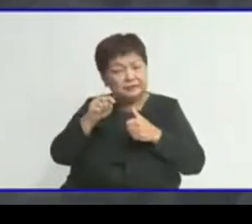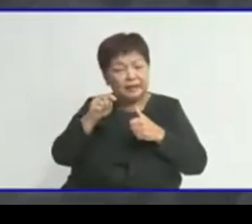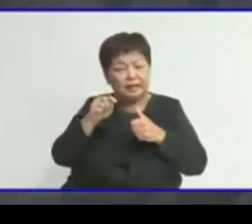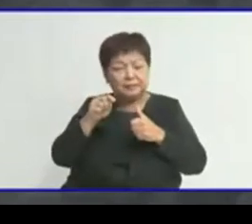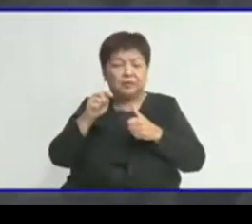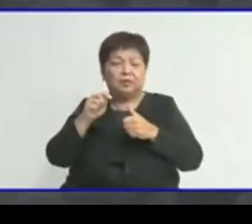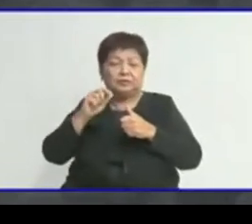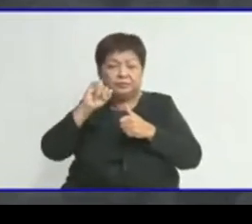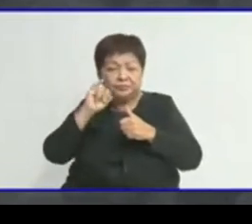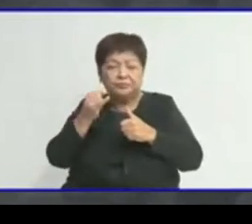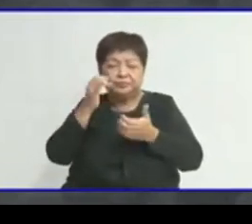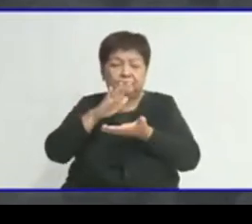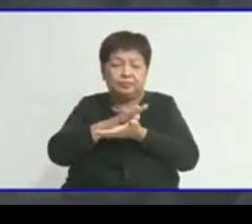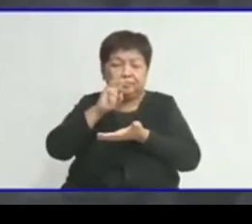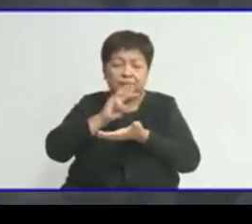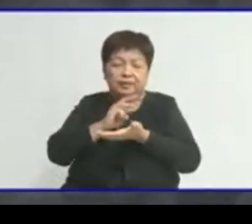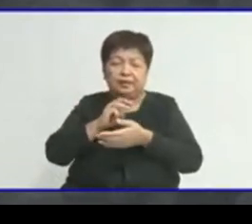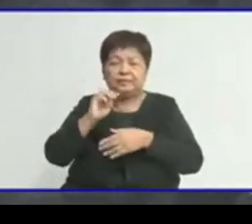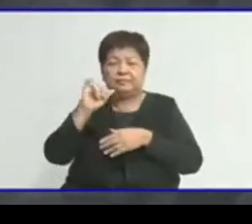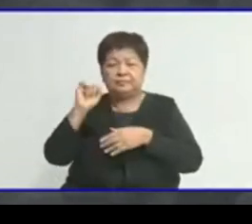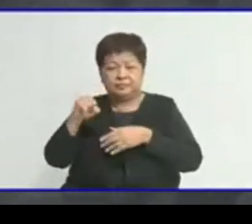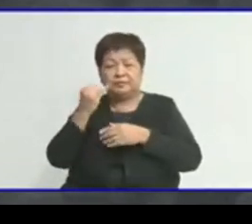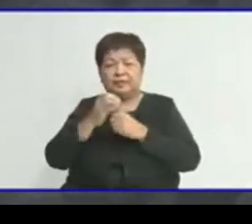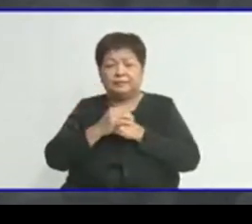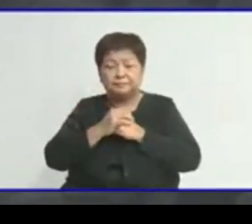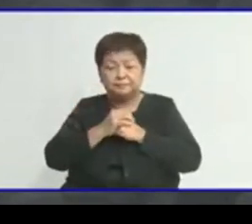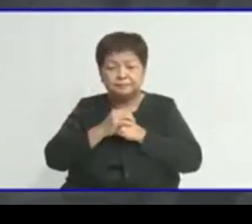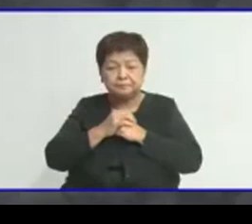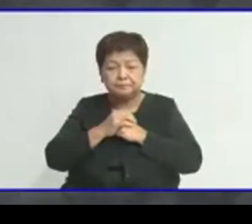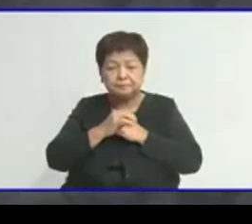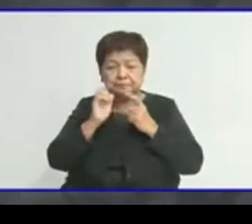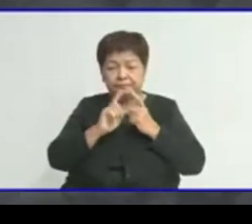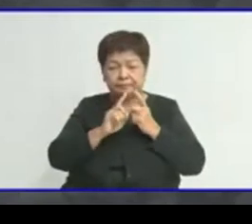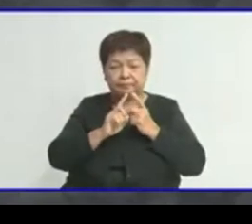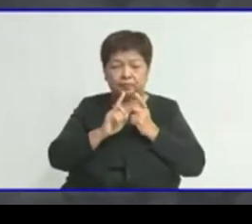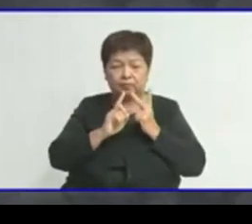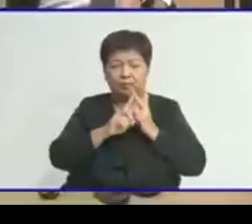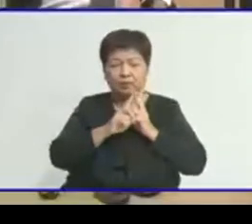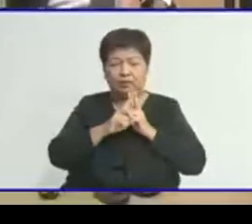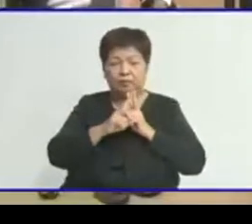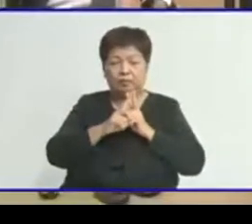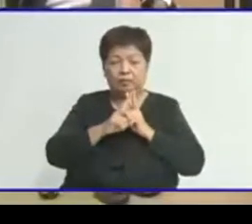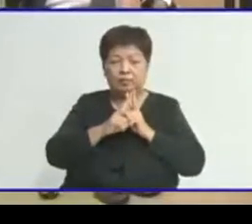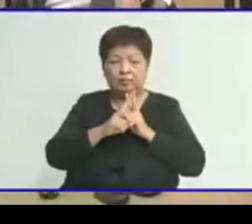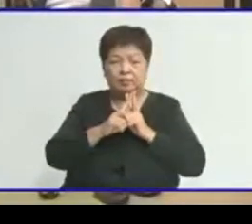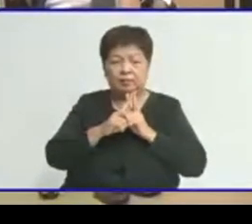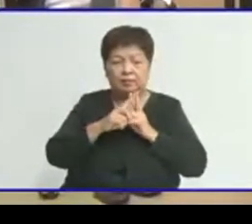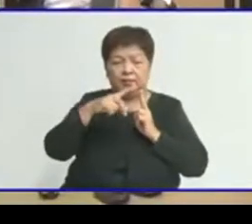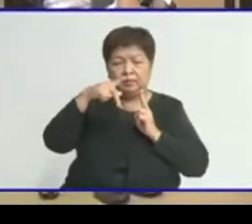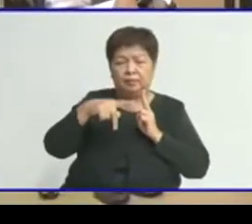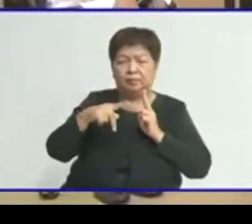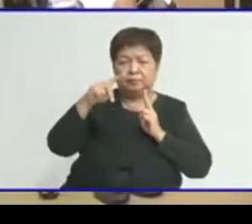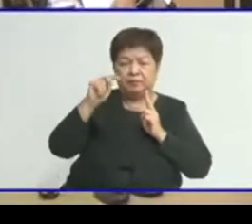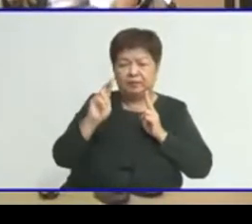to me ดร.พานุทัศน์จิตเที่ยง from Political Faculty จุฬาลงกรณ์ University ท่านตำรวจตรีอดิศักดิ์ปาสงสารวัตรกองก